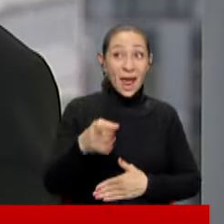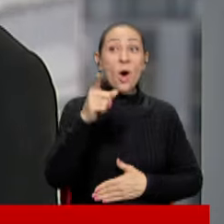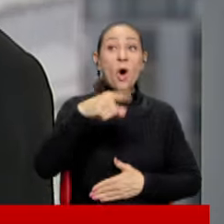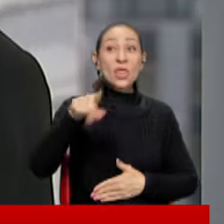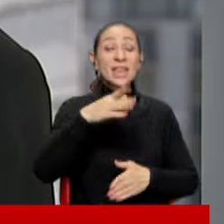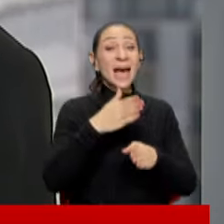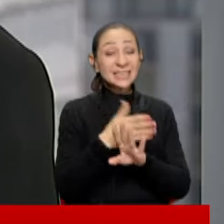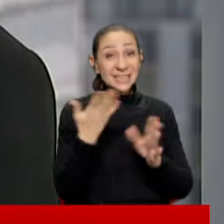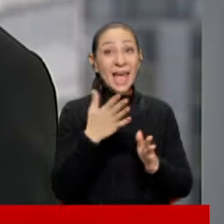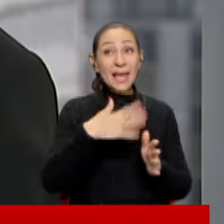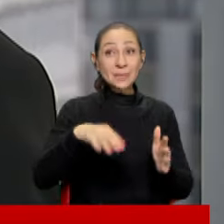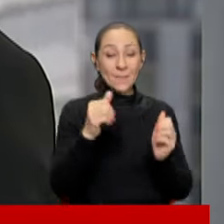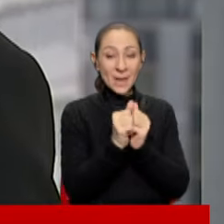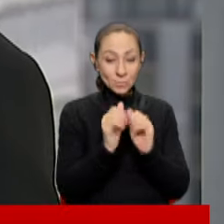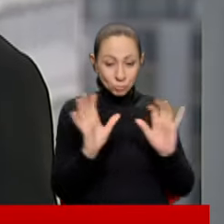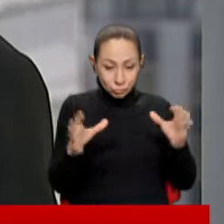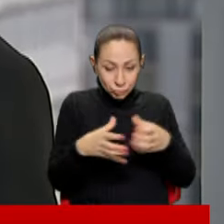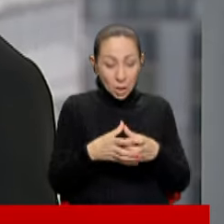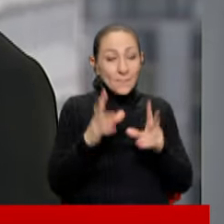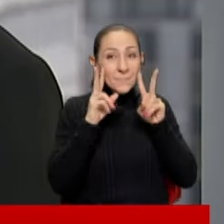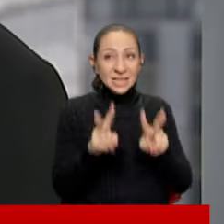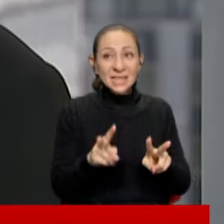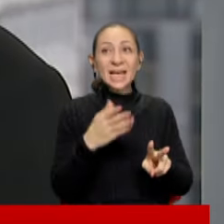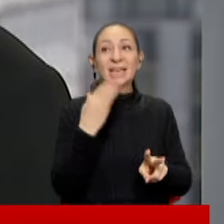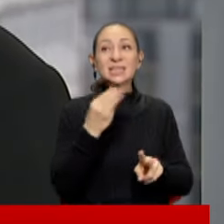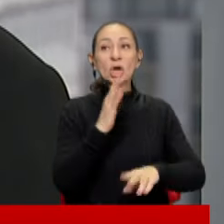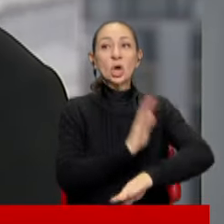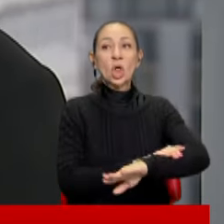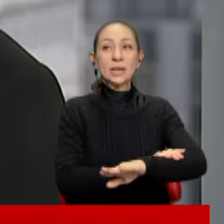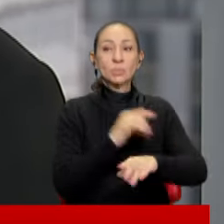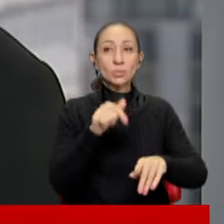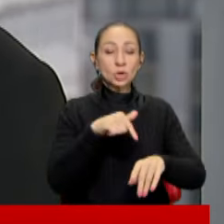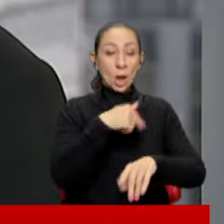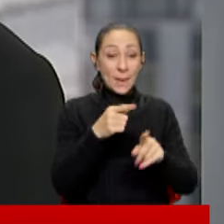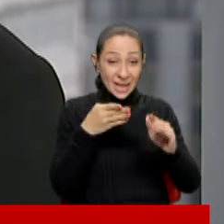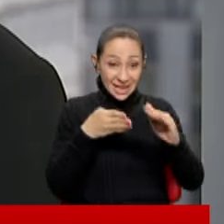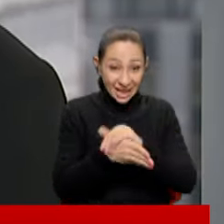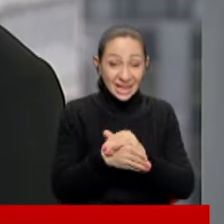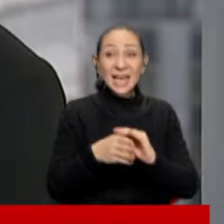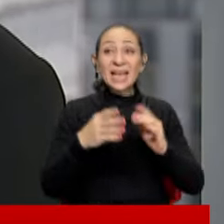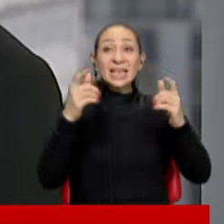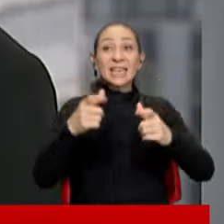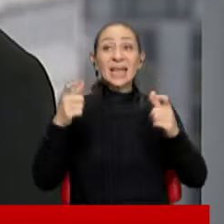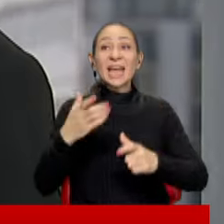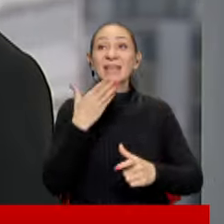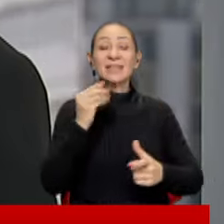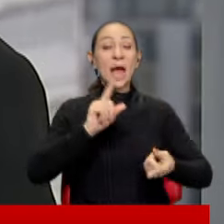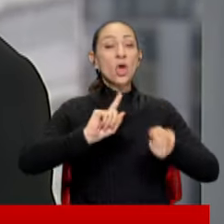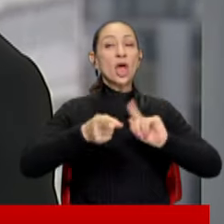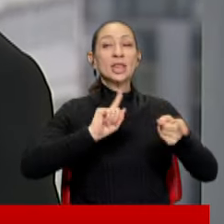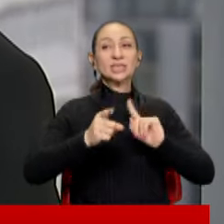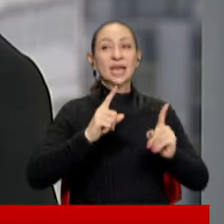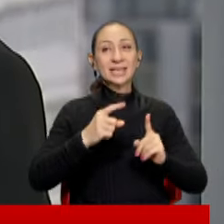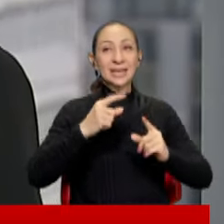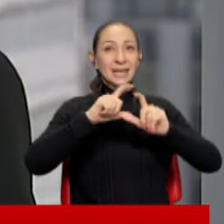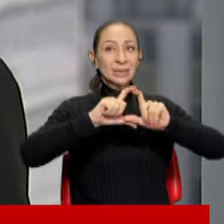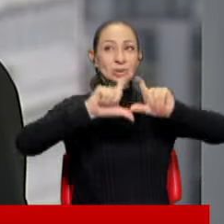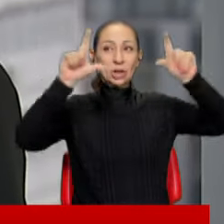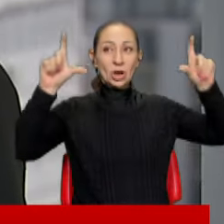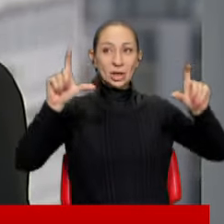da aslında hepsiyle birlikte bir bütün olarak bakıldığında gençlik kollarımız da bu döneme girerken kentleri gençler yönetecek iddiasıyla ve